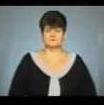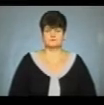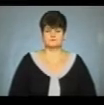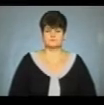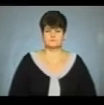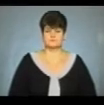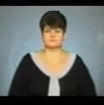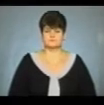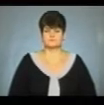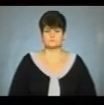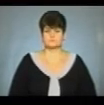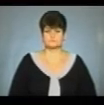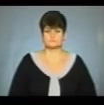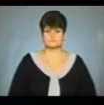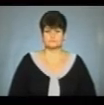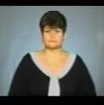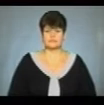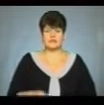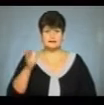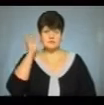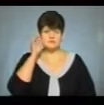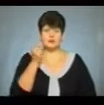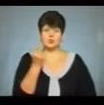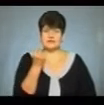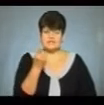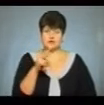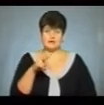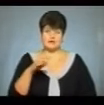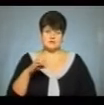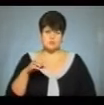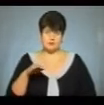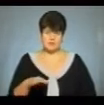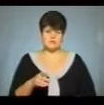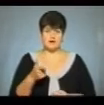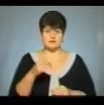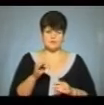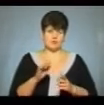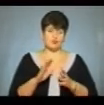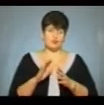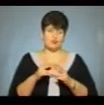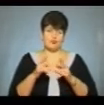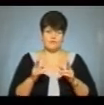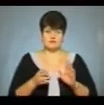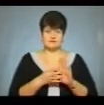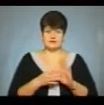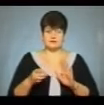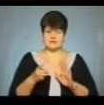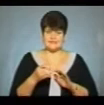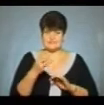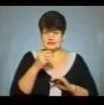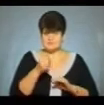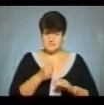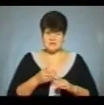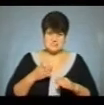Суспільному. Тернопіль. Нагадаю, 11 листопада на Гаївському мості в Тернополі в 9 за 3 місяці